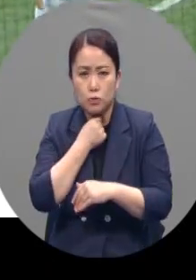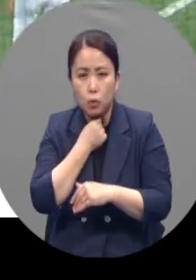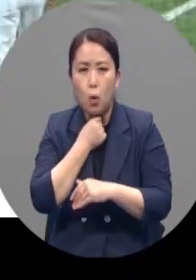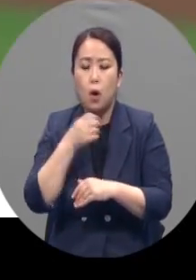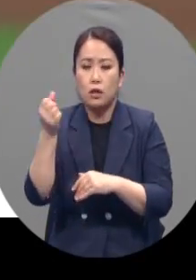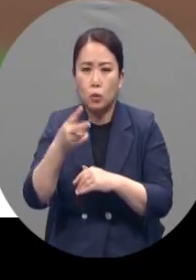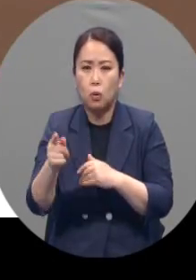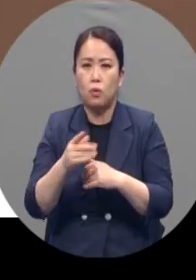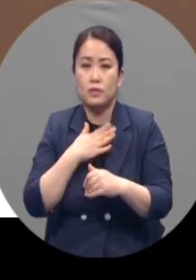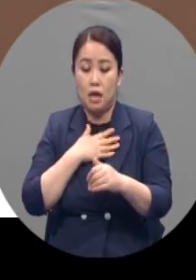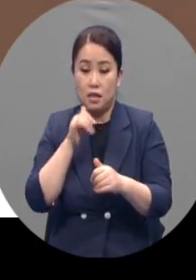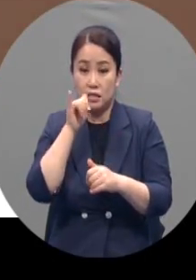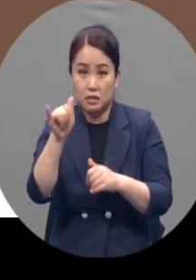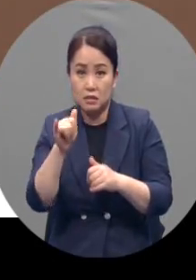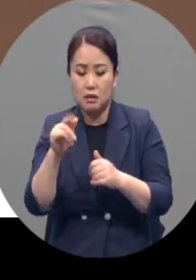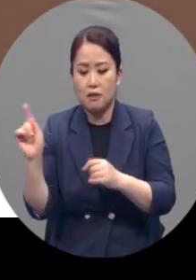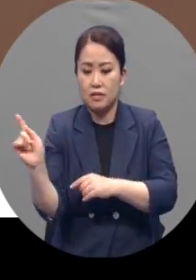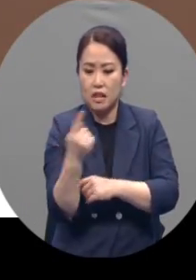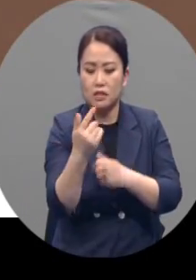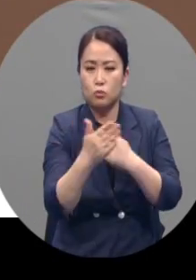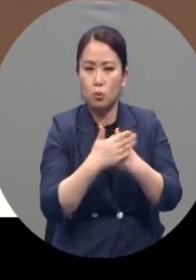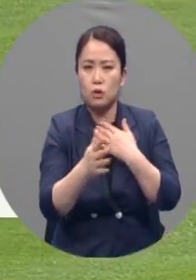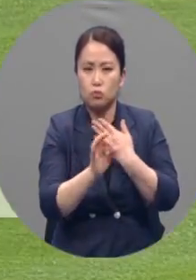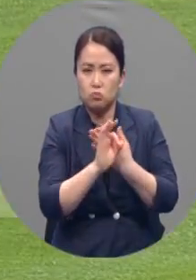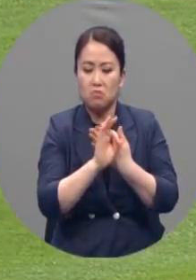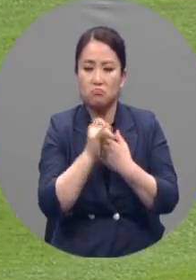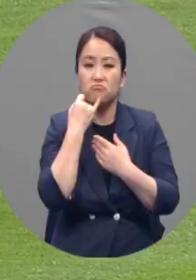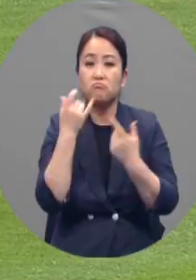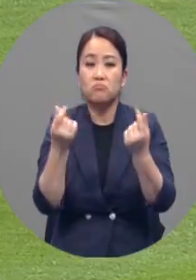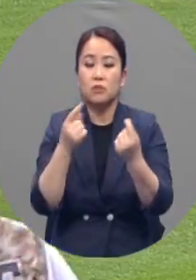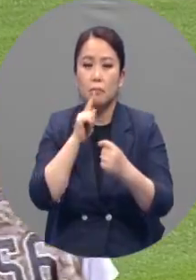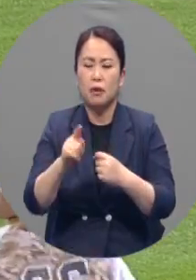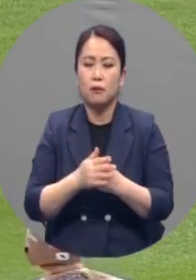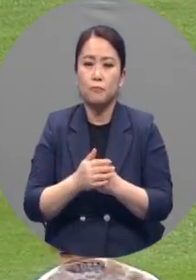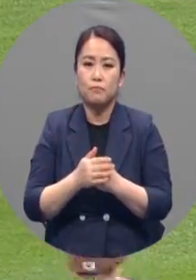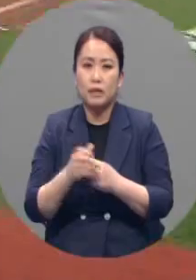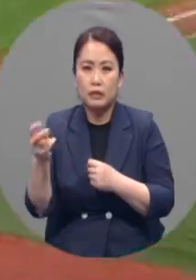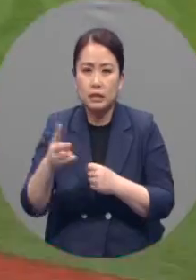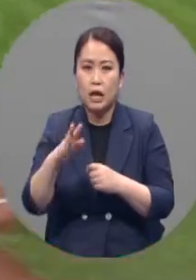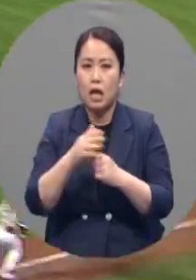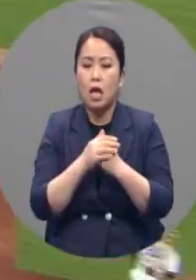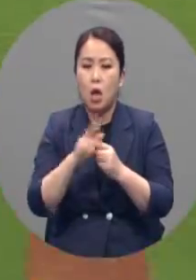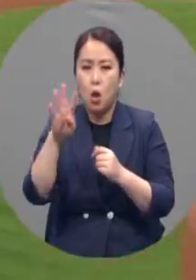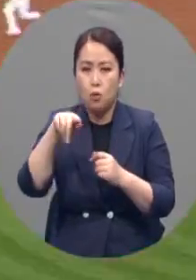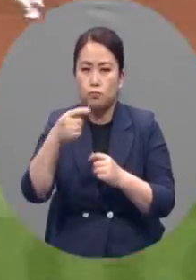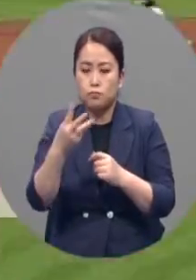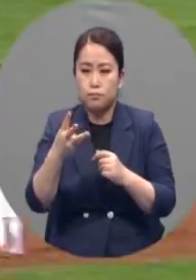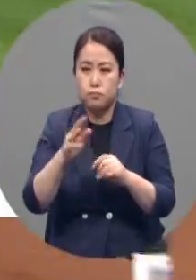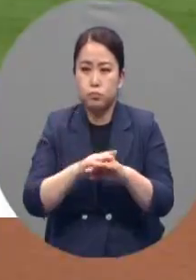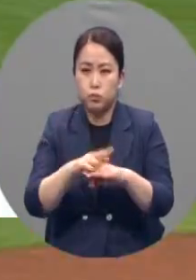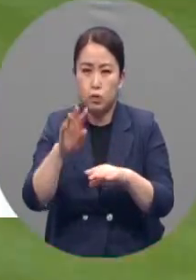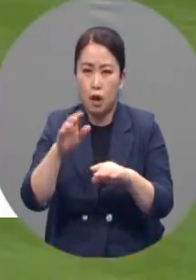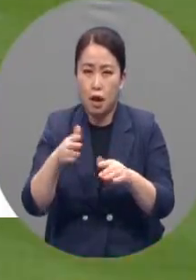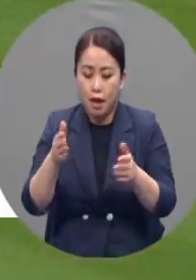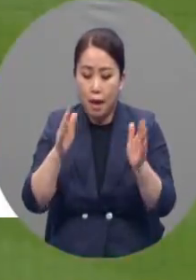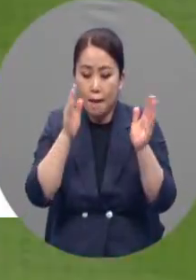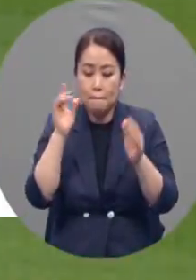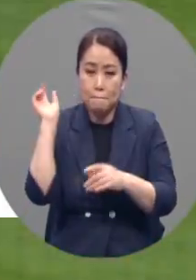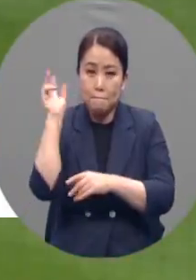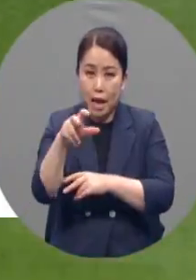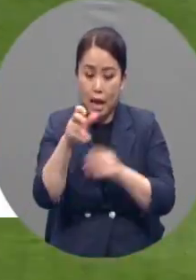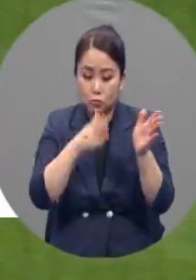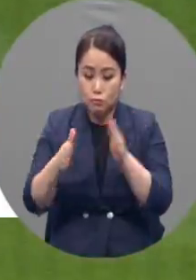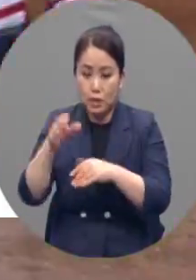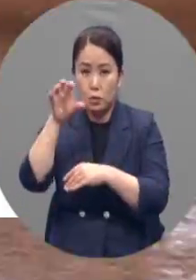뭐 타자들이 항상 도와주면 따라올 거라 믿고 있습니다. 불펜도 부진하긴 마찬가지입니다. 키움과의 3연전